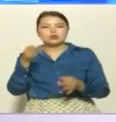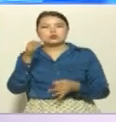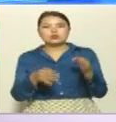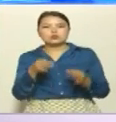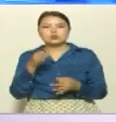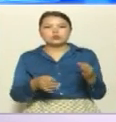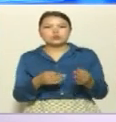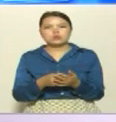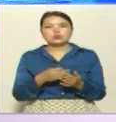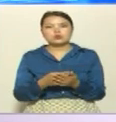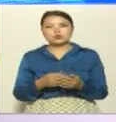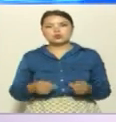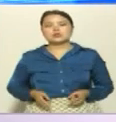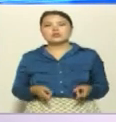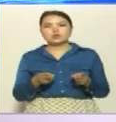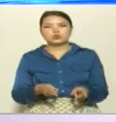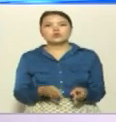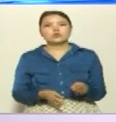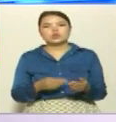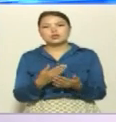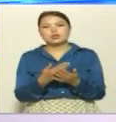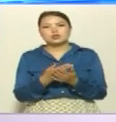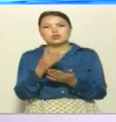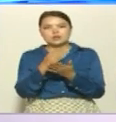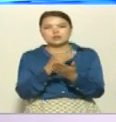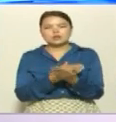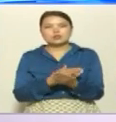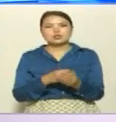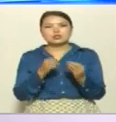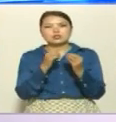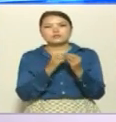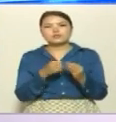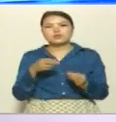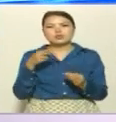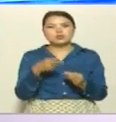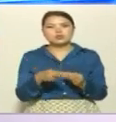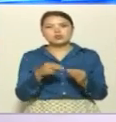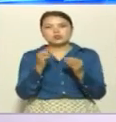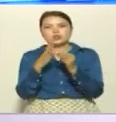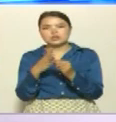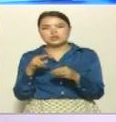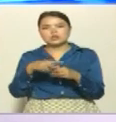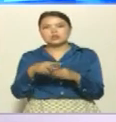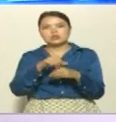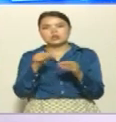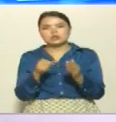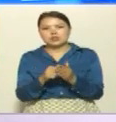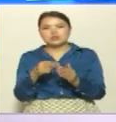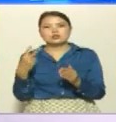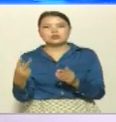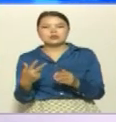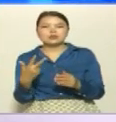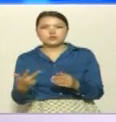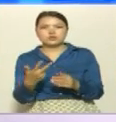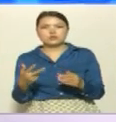межрайонном суде по уголовным делам. Напомню, 3 детей 2011, 2014, 2016 годов рождения были убиты с особой